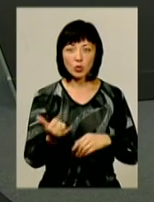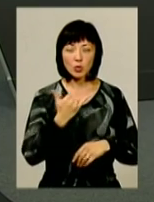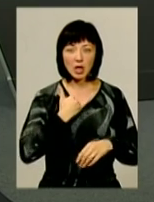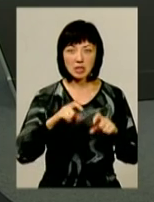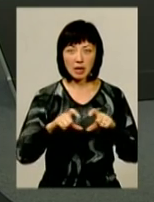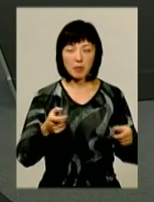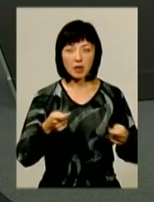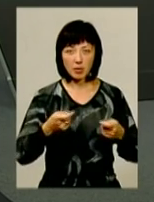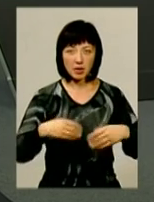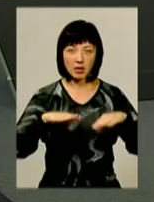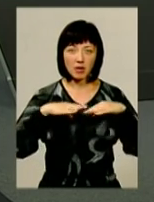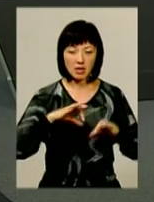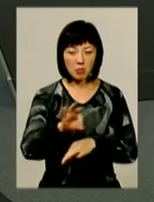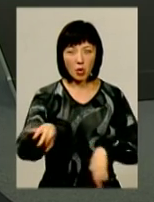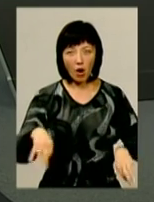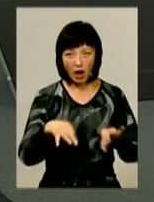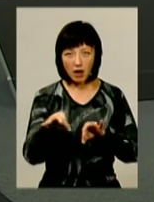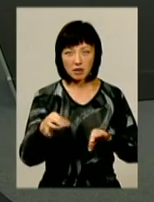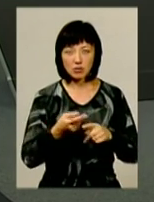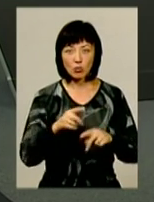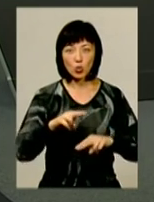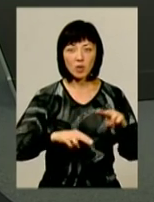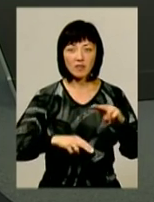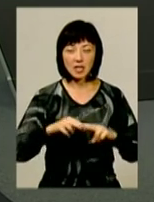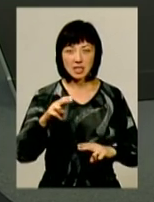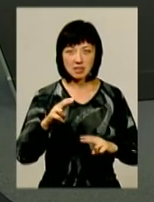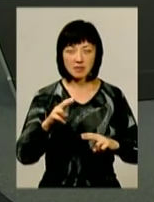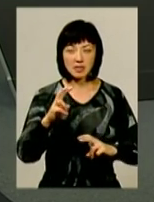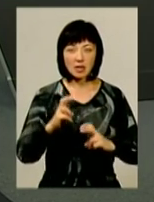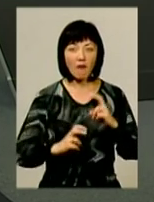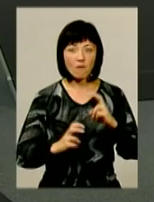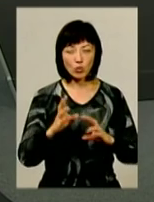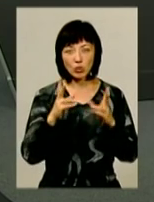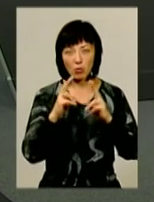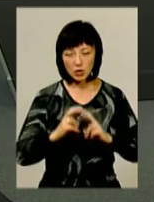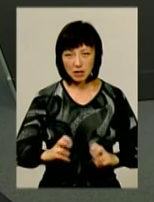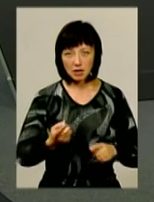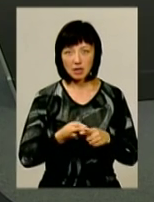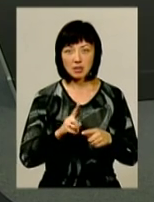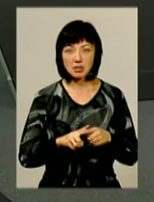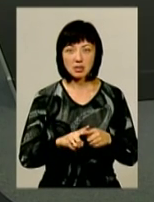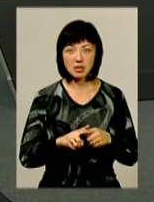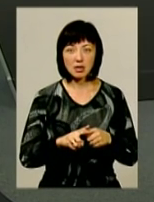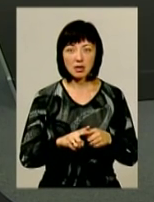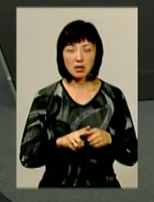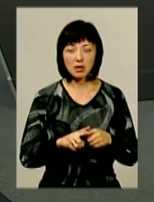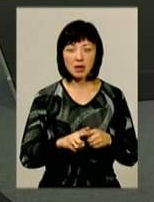департаменті, будуть надавати нам проєкт будівництва цього сміттєзвалища. Ми будемо розглядати його,